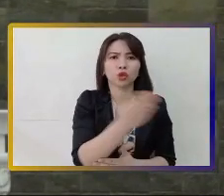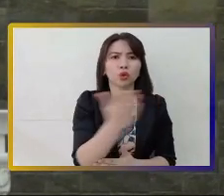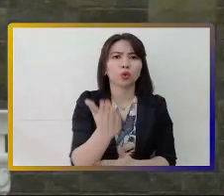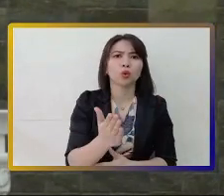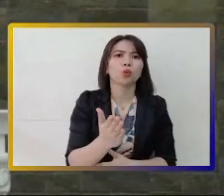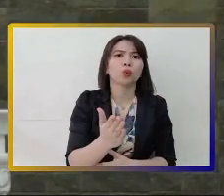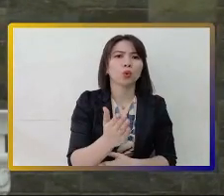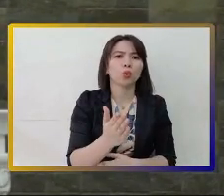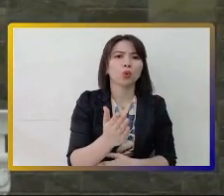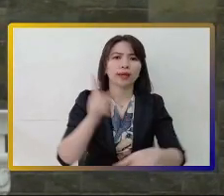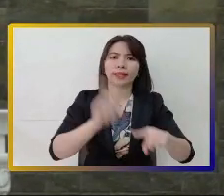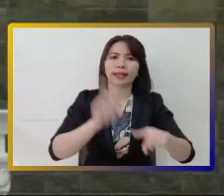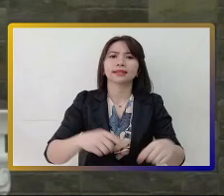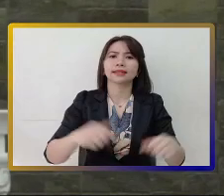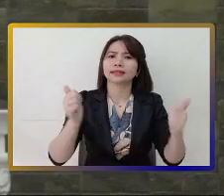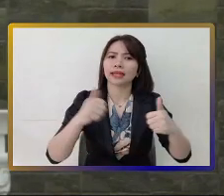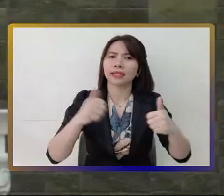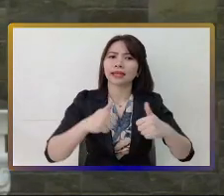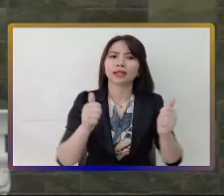satanic infection.